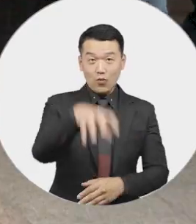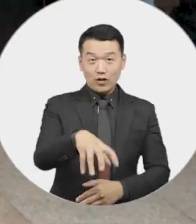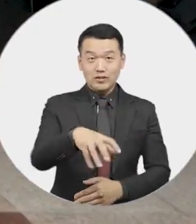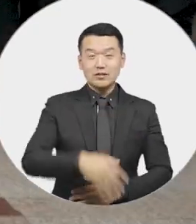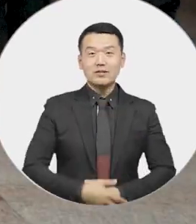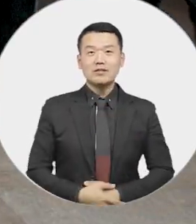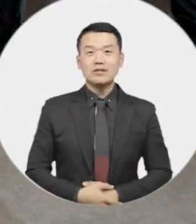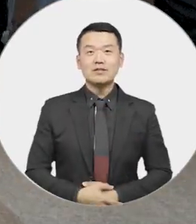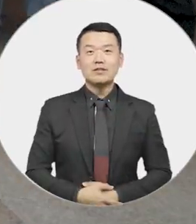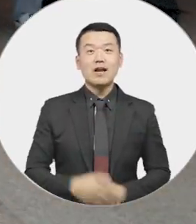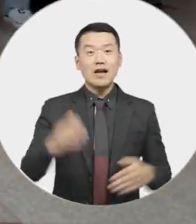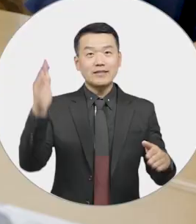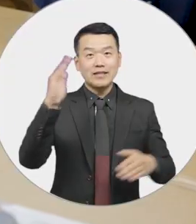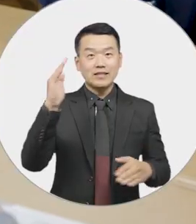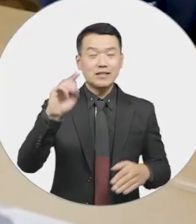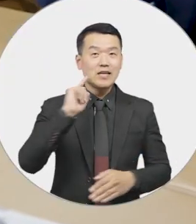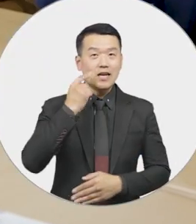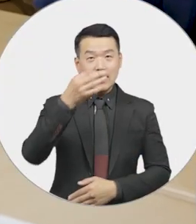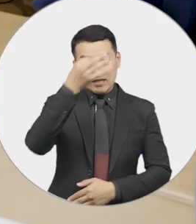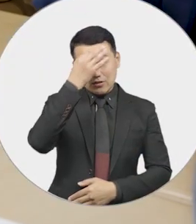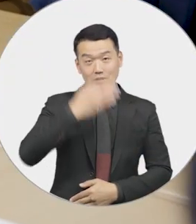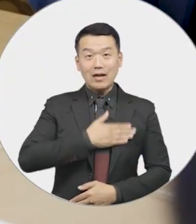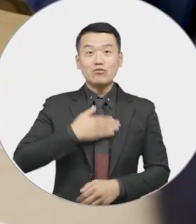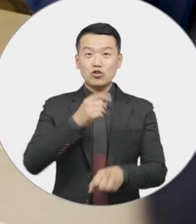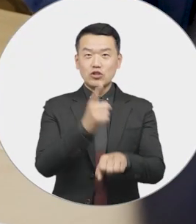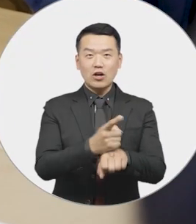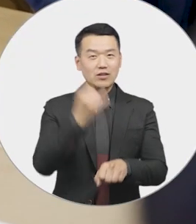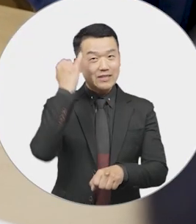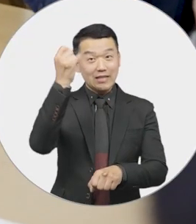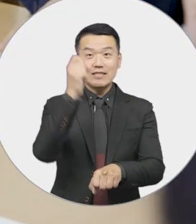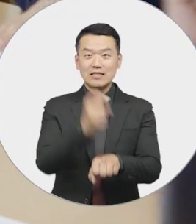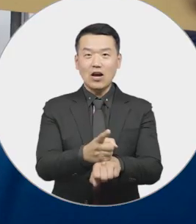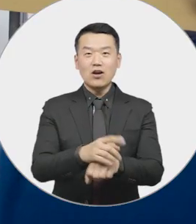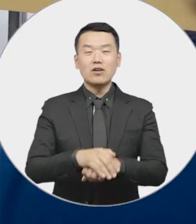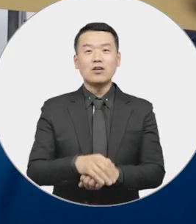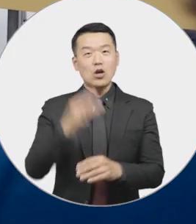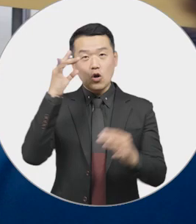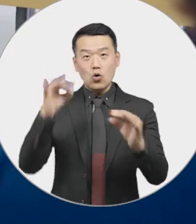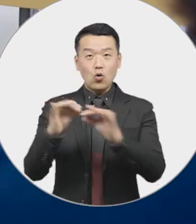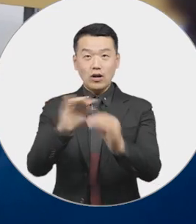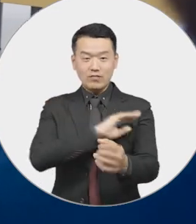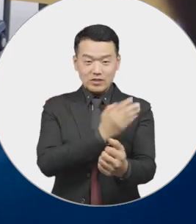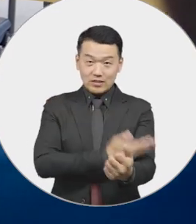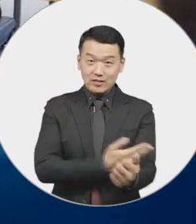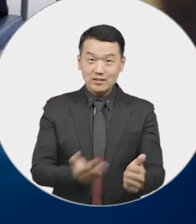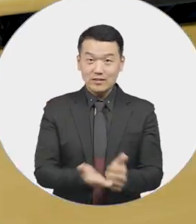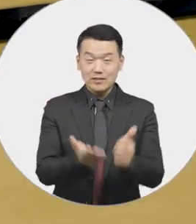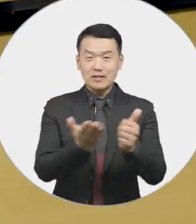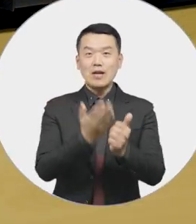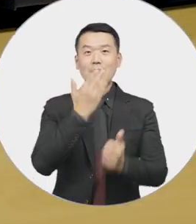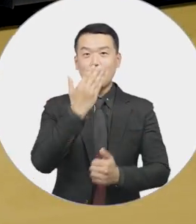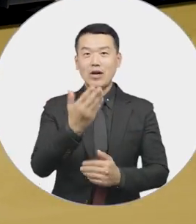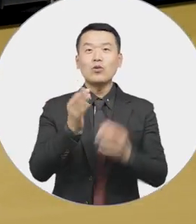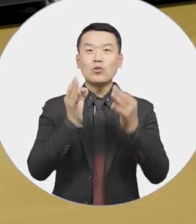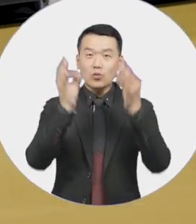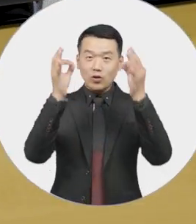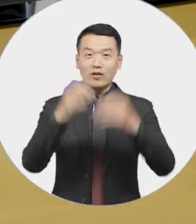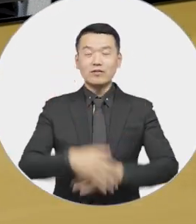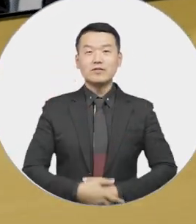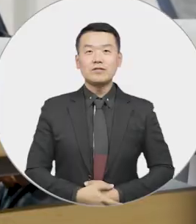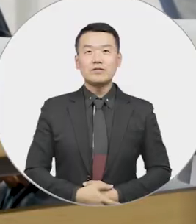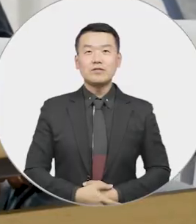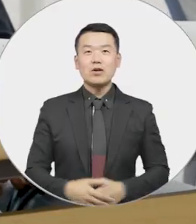제주학생문화원의 교육가족들은 학생들이 예술적 감수성과 창의성, 공감 능력을 갖춘 인재로 성장할 수 있도록